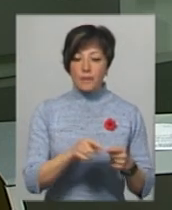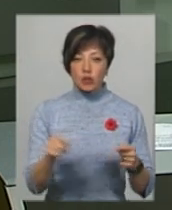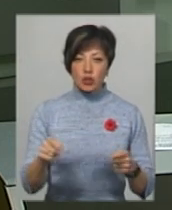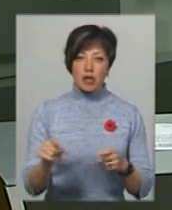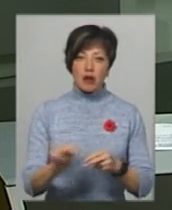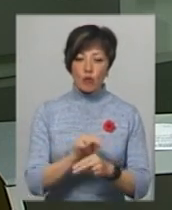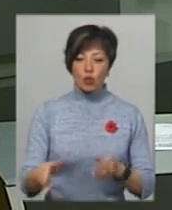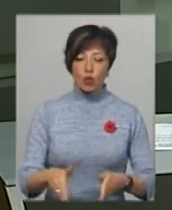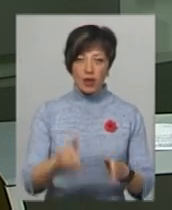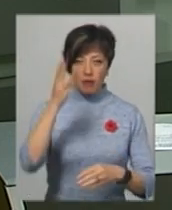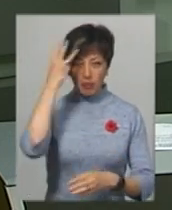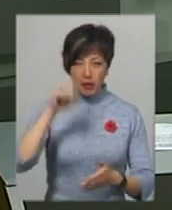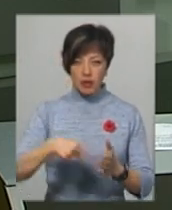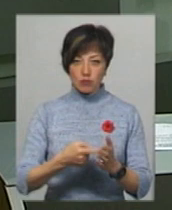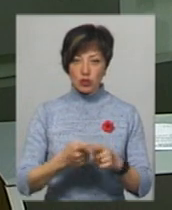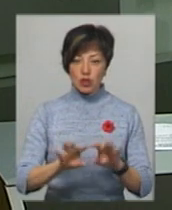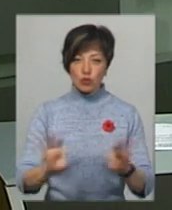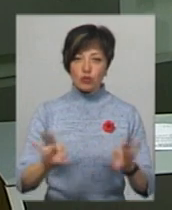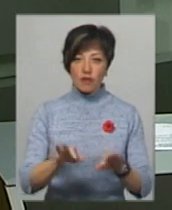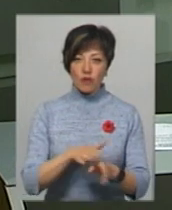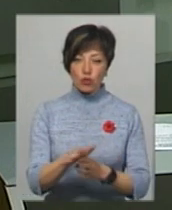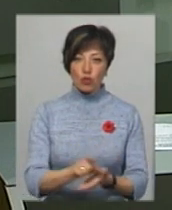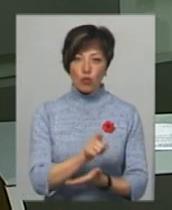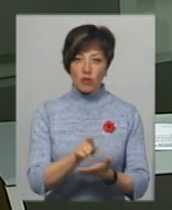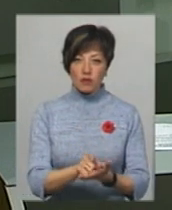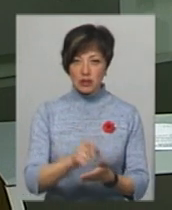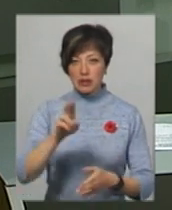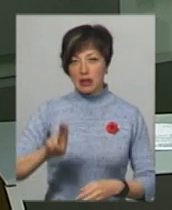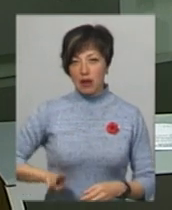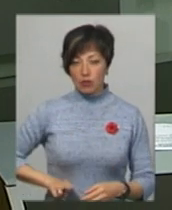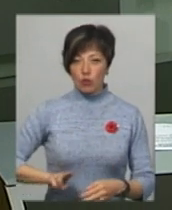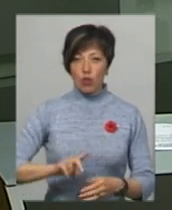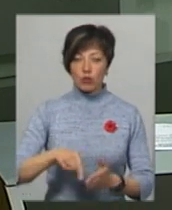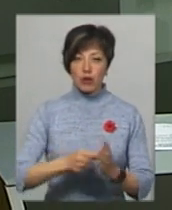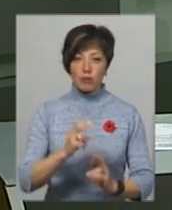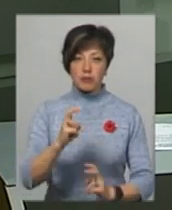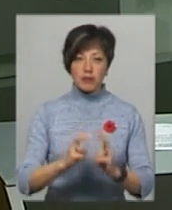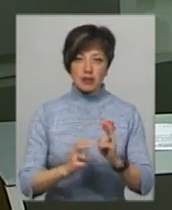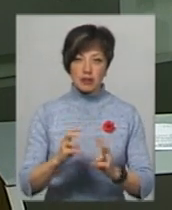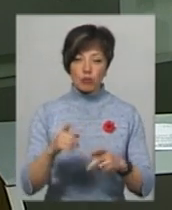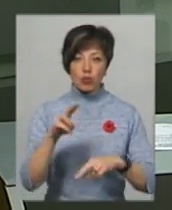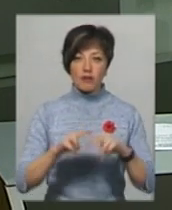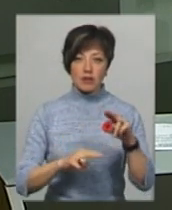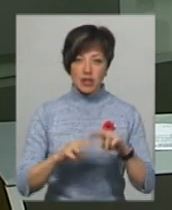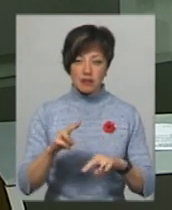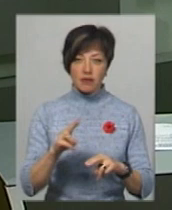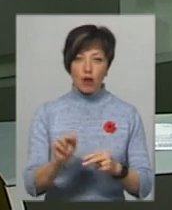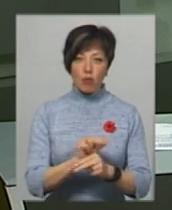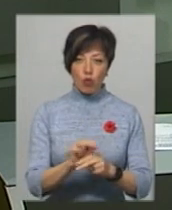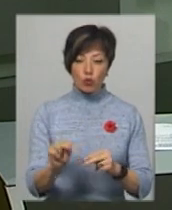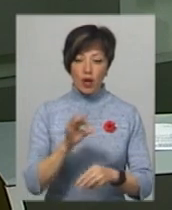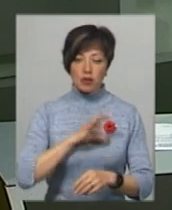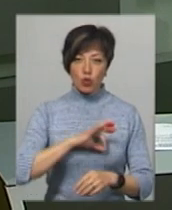ремонт доріг у Хмельницькому. Про це розповів виконуючий обов'язки директора комунального підприємства із будівництва, ремонту